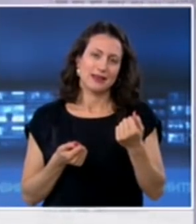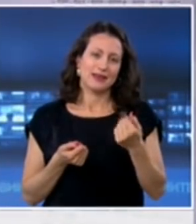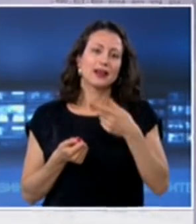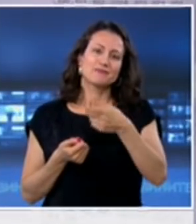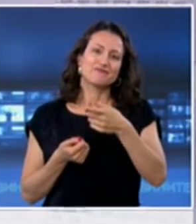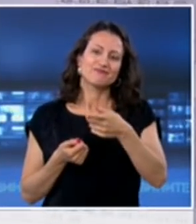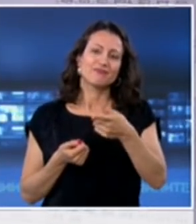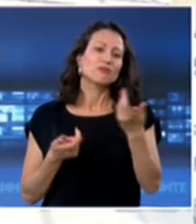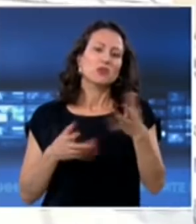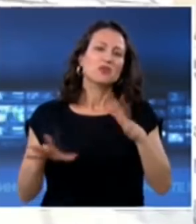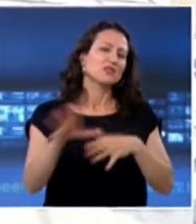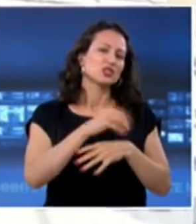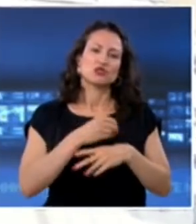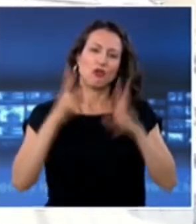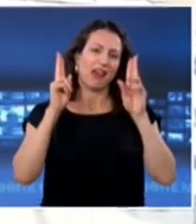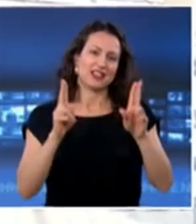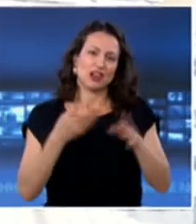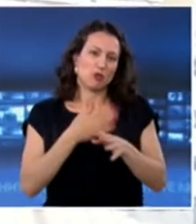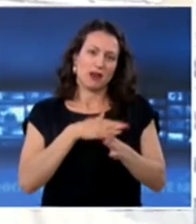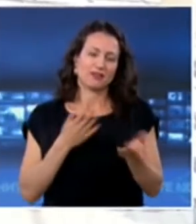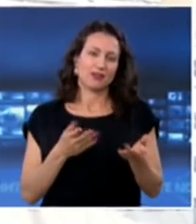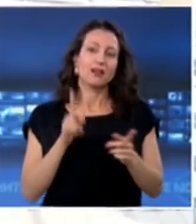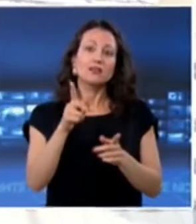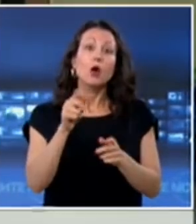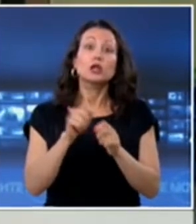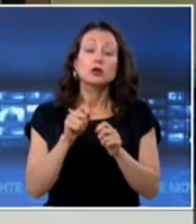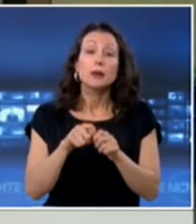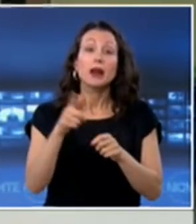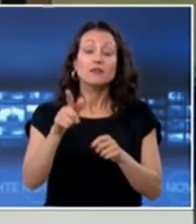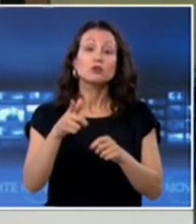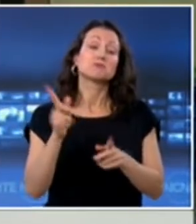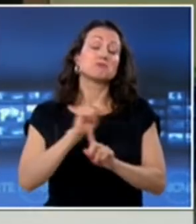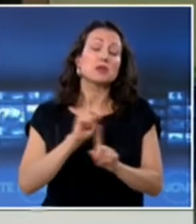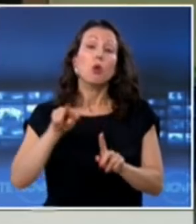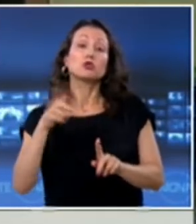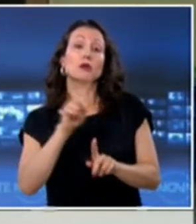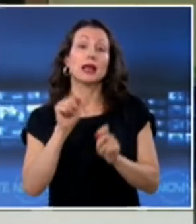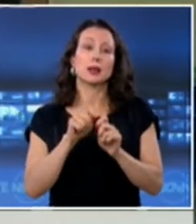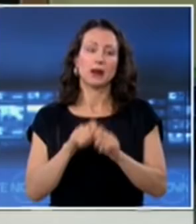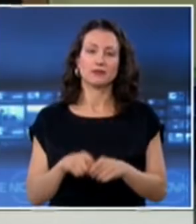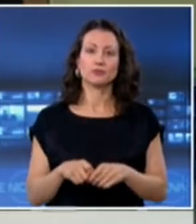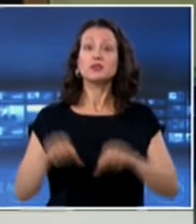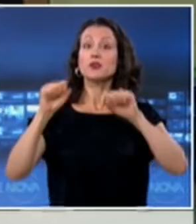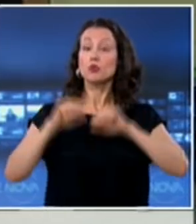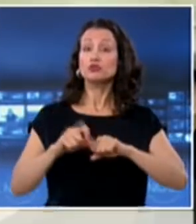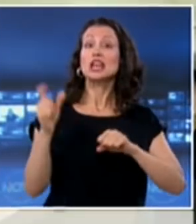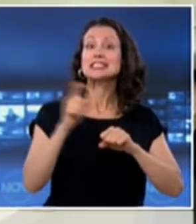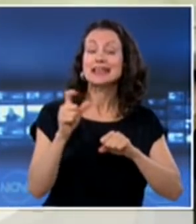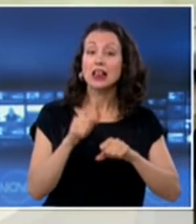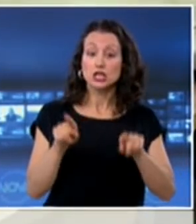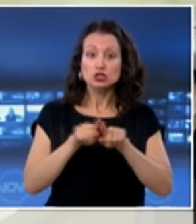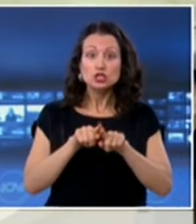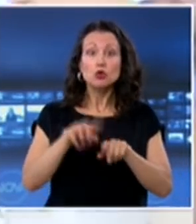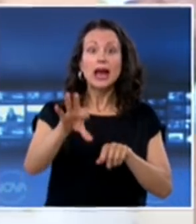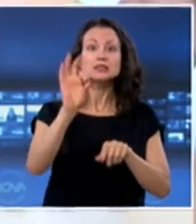той почти всичко е решено. Това, което е направил, той друг никой го не е направил. В община Стрелча също избират нов кмет. Досегашният Стойно